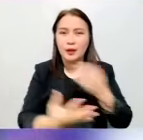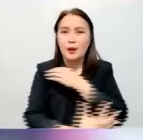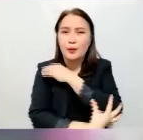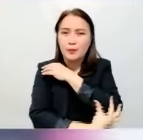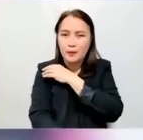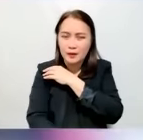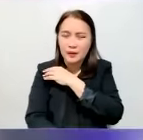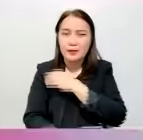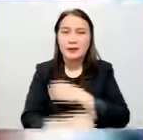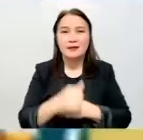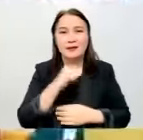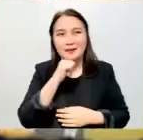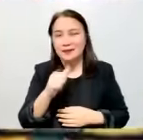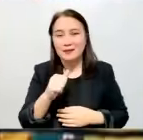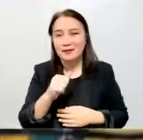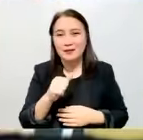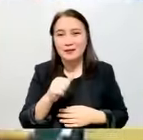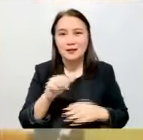sa 4Ps program.